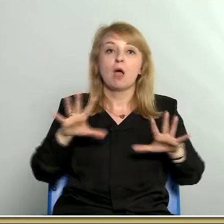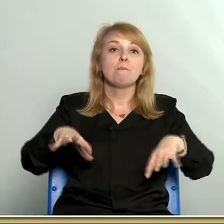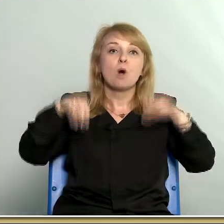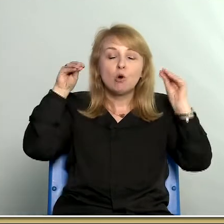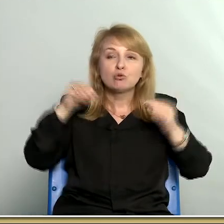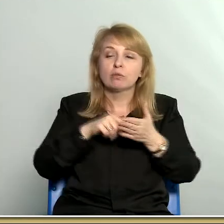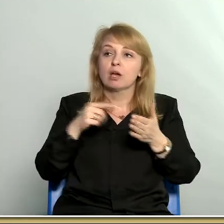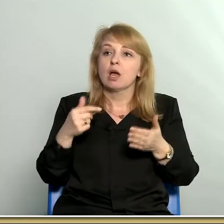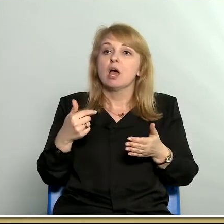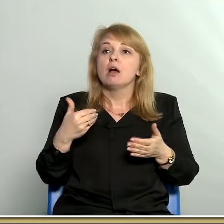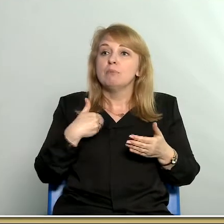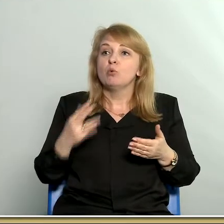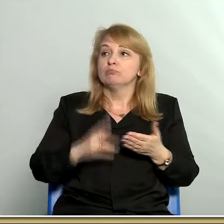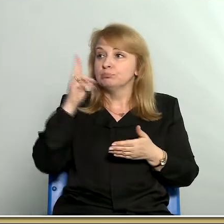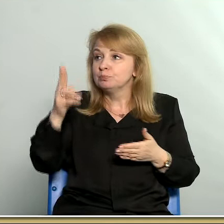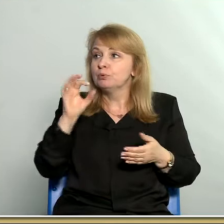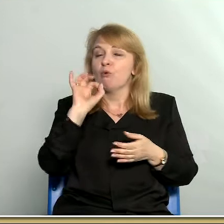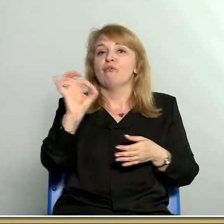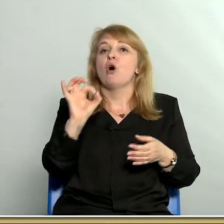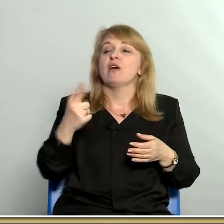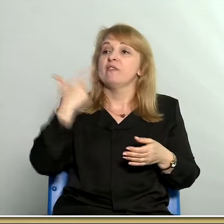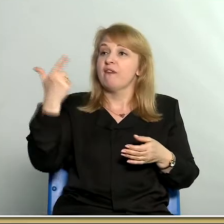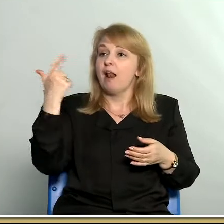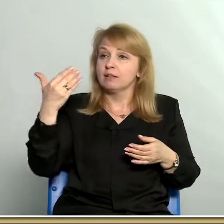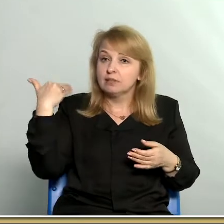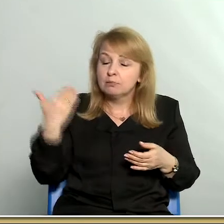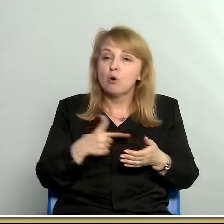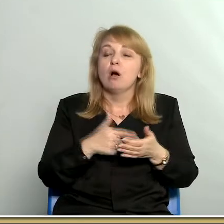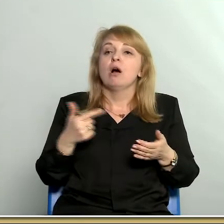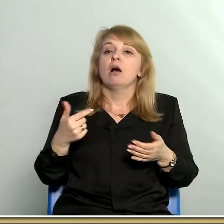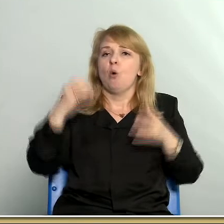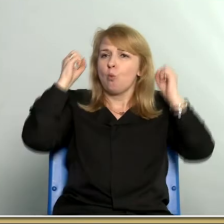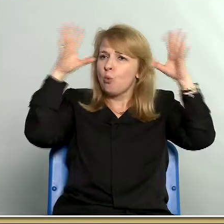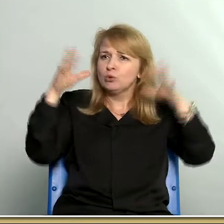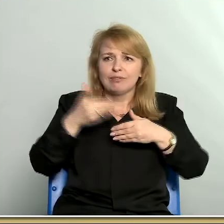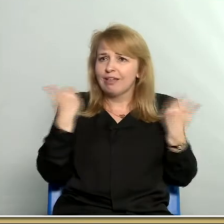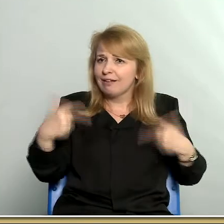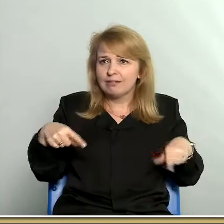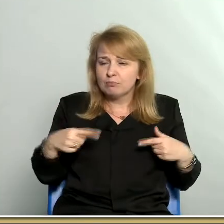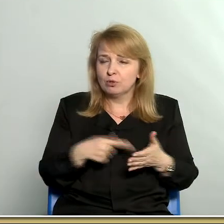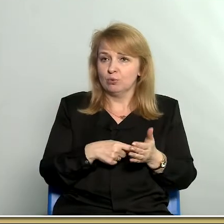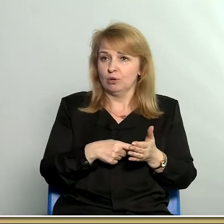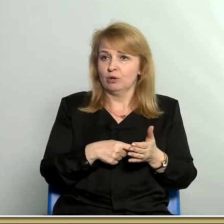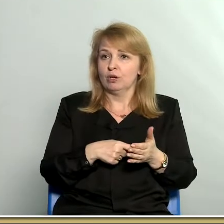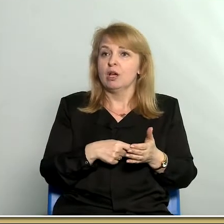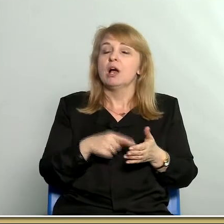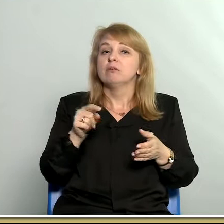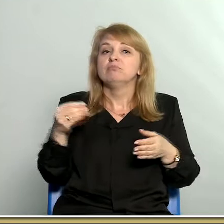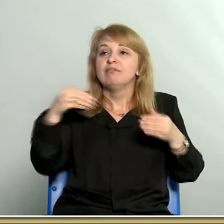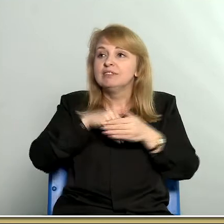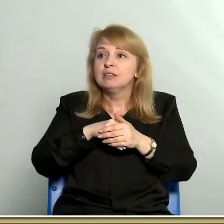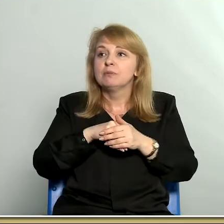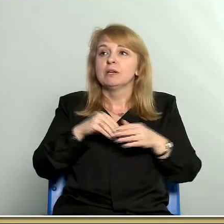wchodzenia w nową perspektywę, to było dwa lata temu, kultury w ogóle nie było. Wsparcia instytucji kultury ani dziedzictwa